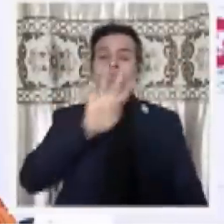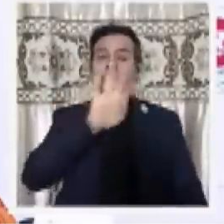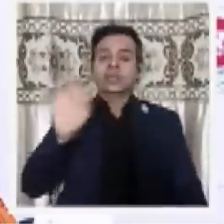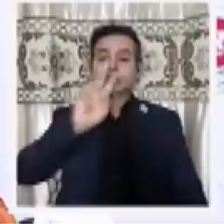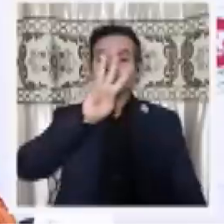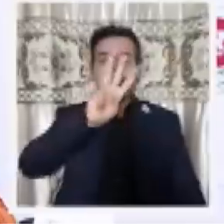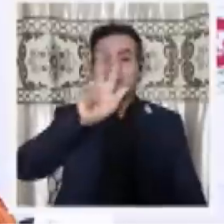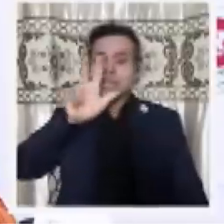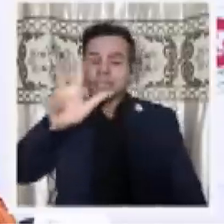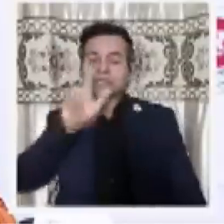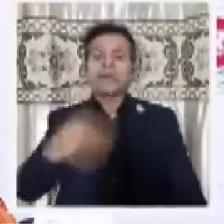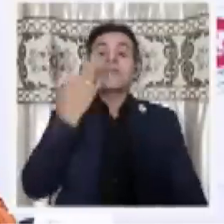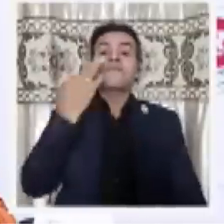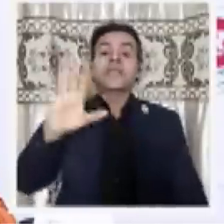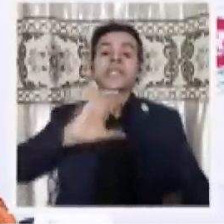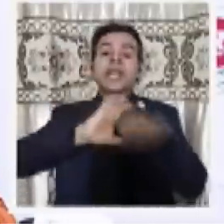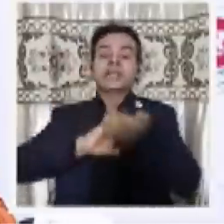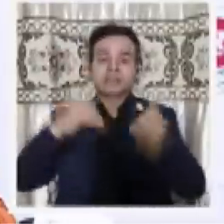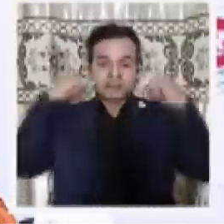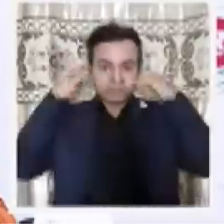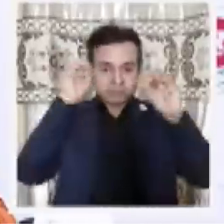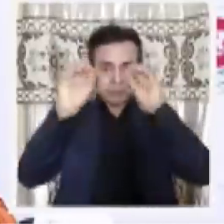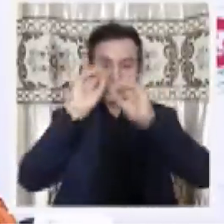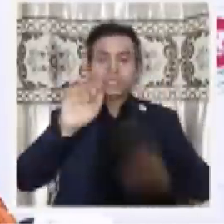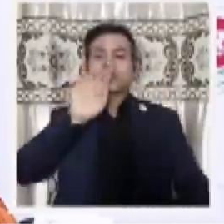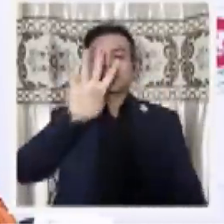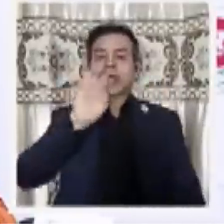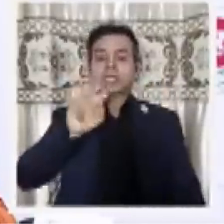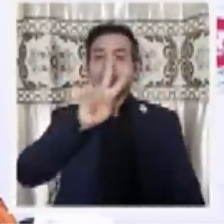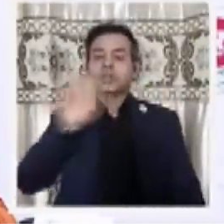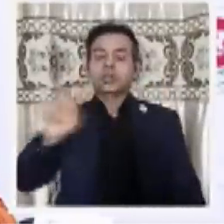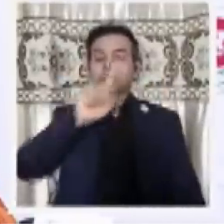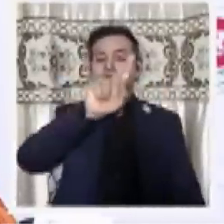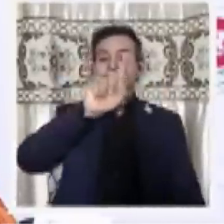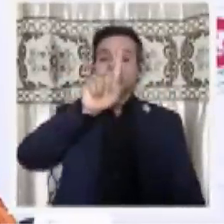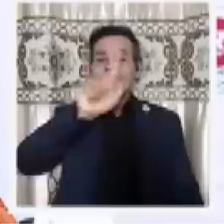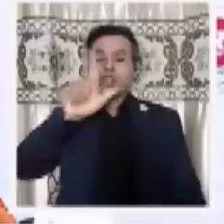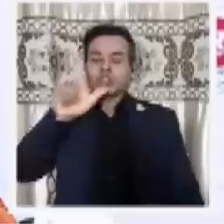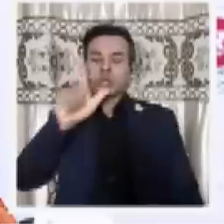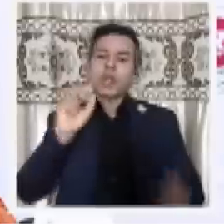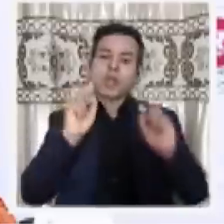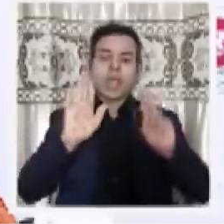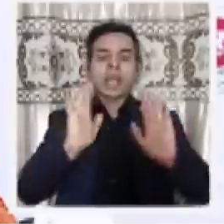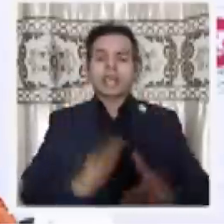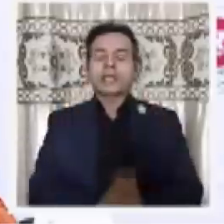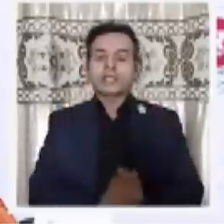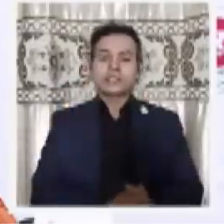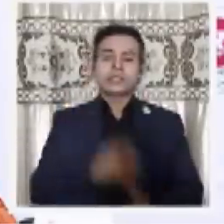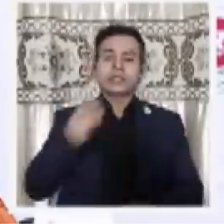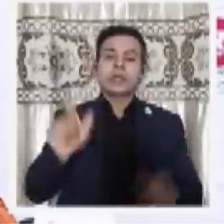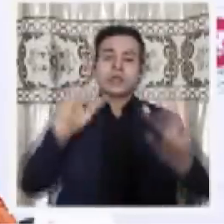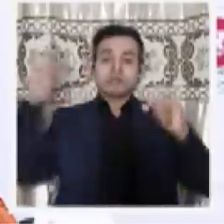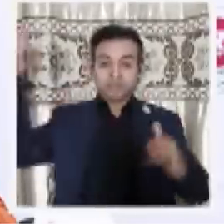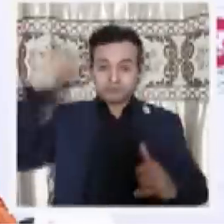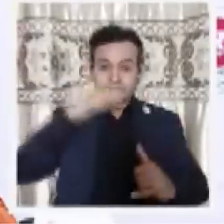1,51,03,439টি। অনলাইন প্ল্যাটফর্ম মুক্তপাঠে হটলাইনে সেবা দেওয়ার জন্য প্রশিক্ষণপ্রাপ্ত চিকিৎসক 16,438 জন এবং স্বেচ্ছাভিত্তিতে